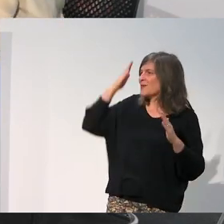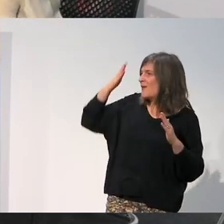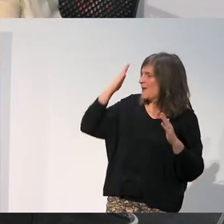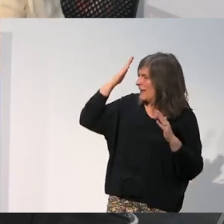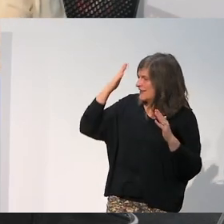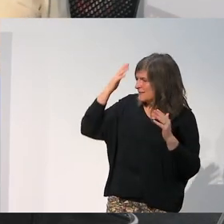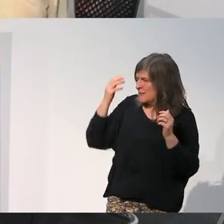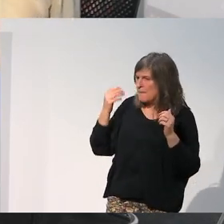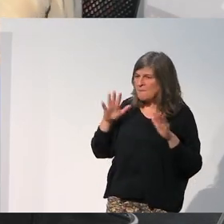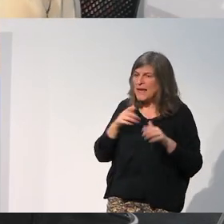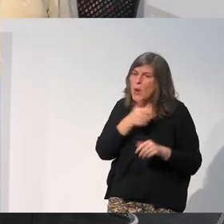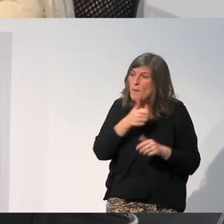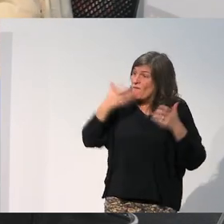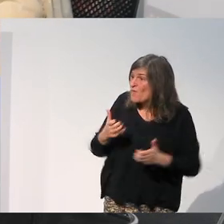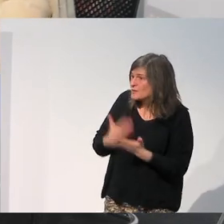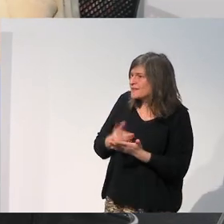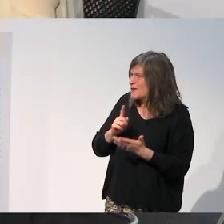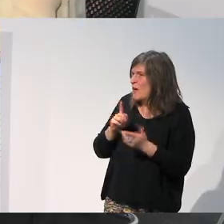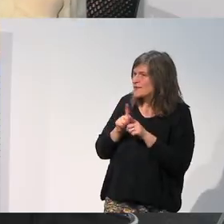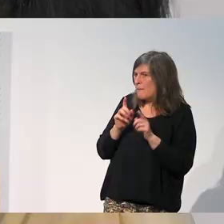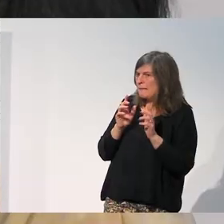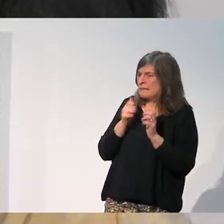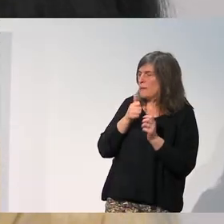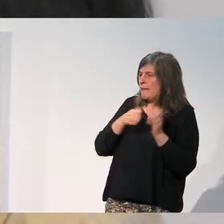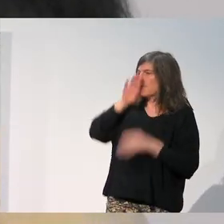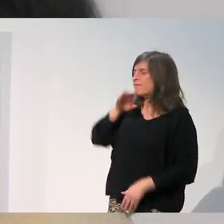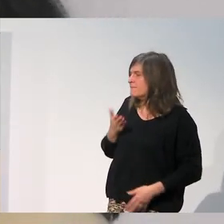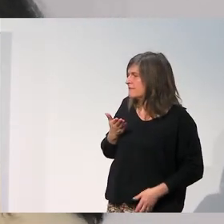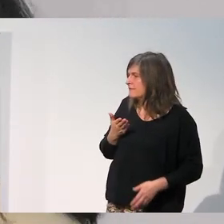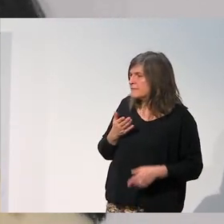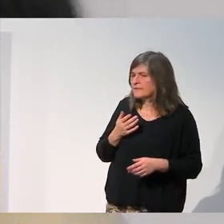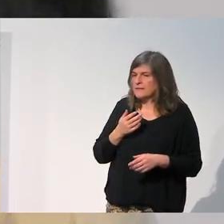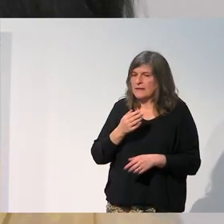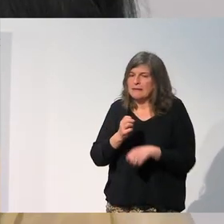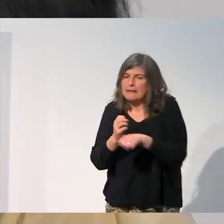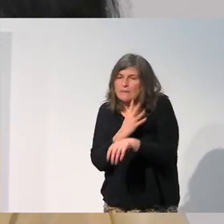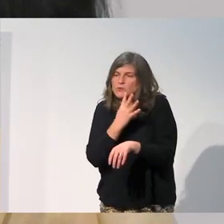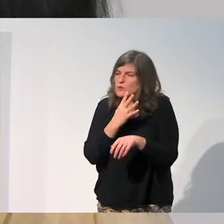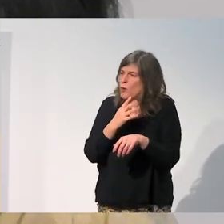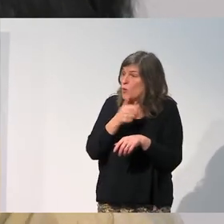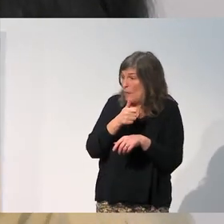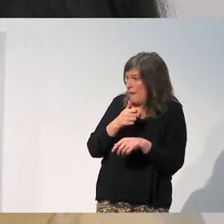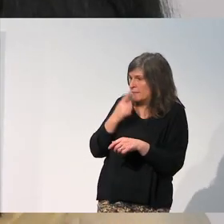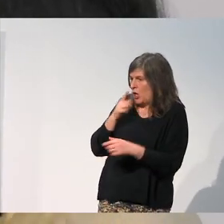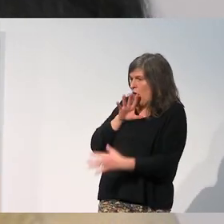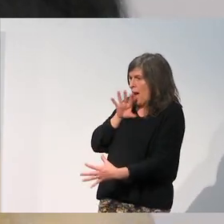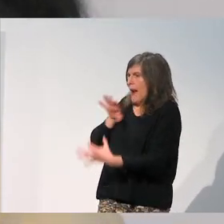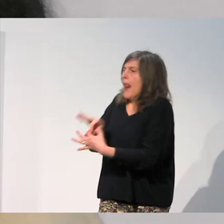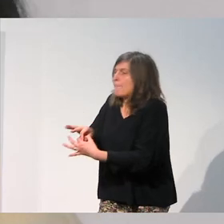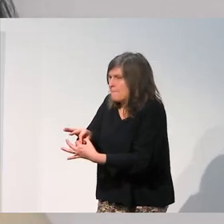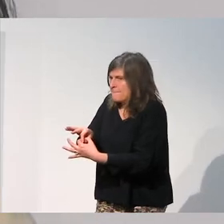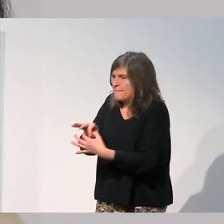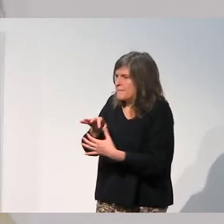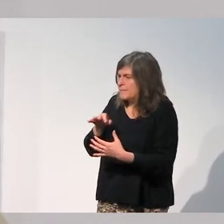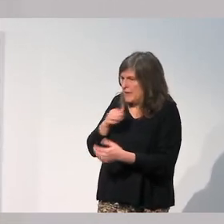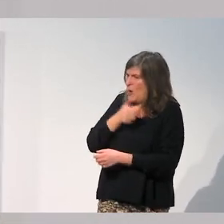prendre à son propre piège, prendre par ses émotions, par son attachement. Et petit à petit, il va observer,